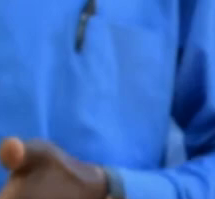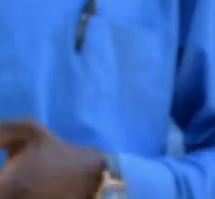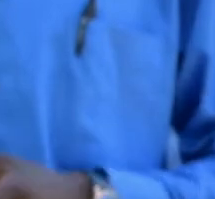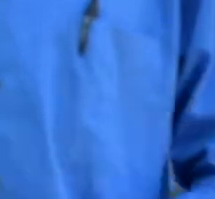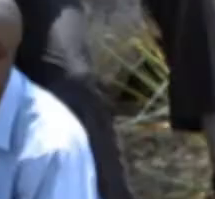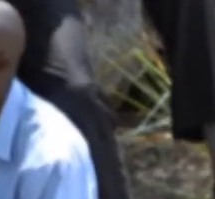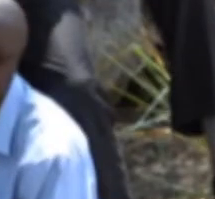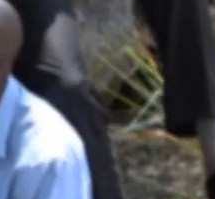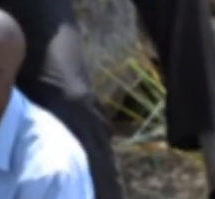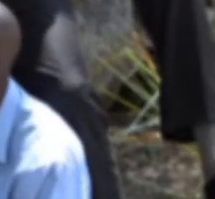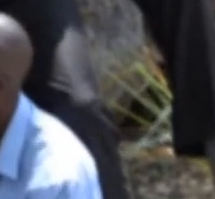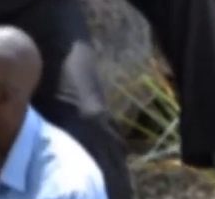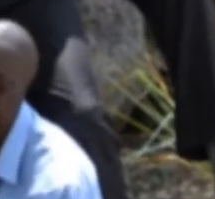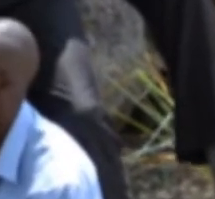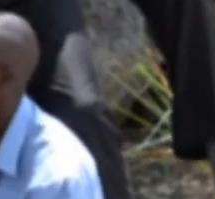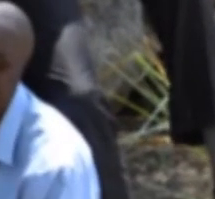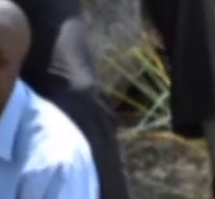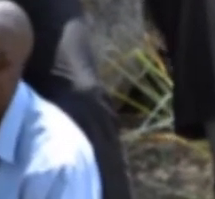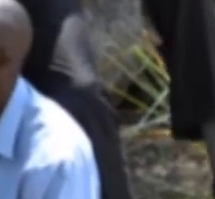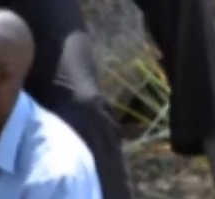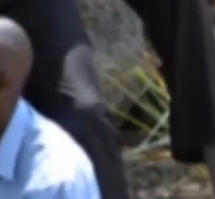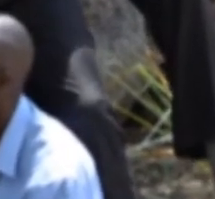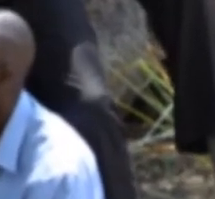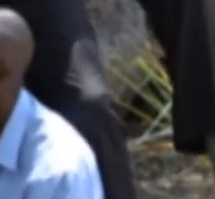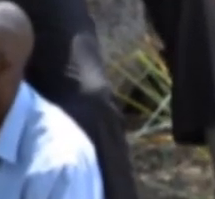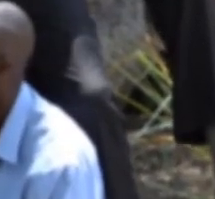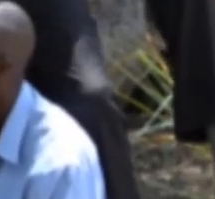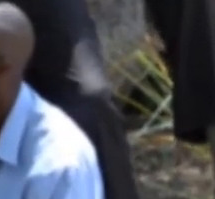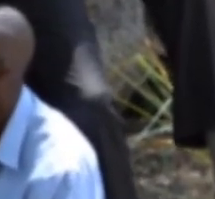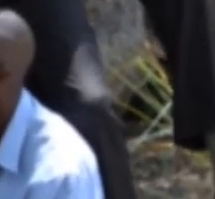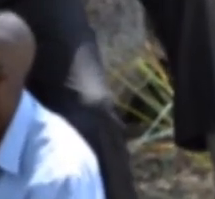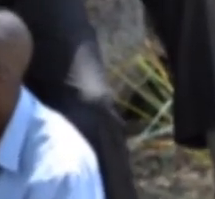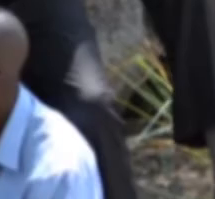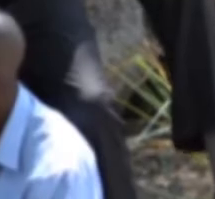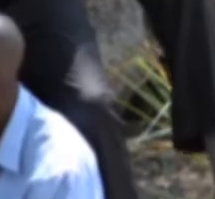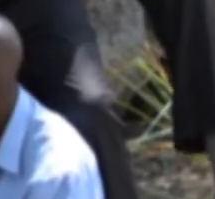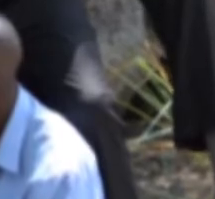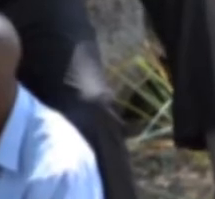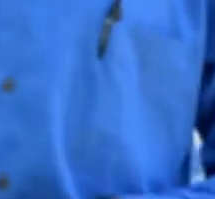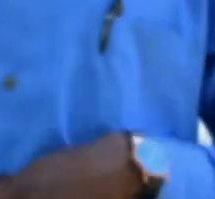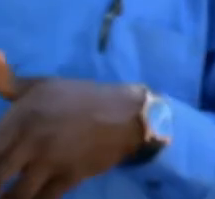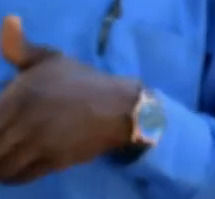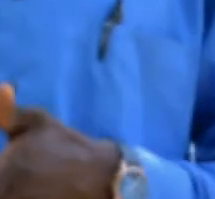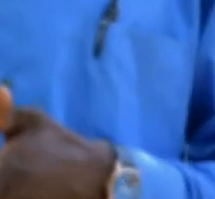Tichamuka, haleluya, tichamuka. Amen,